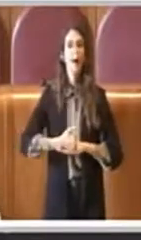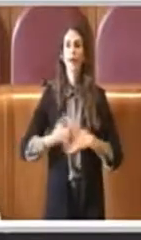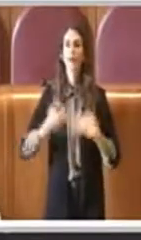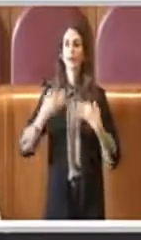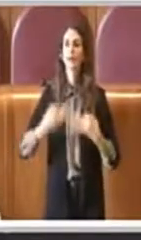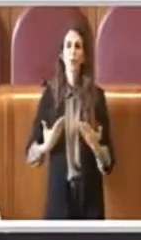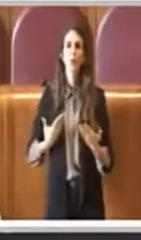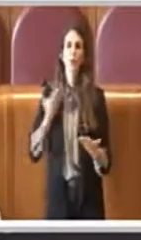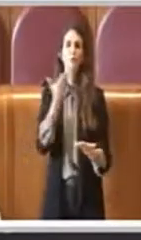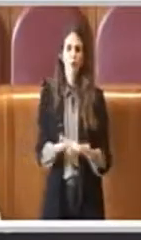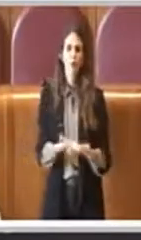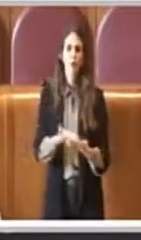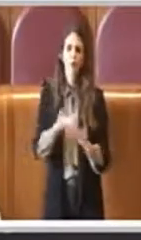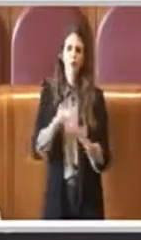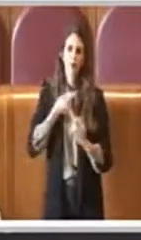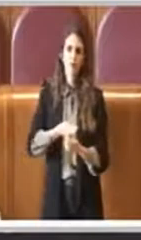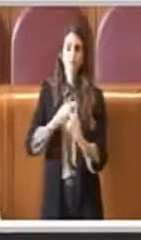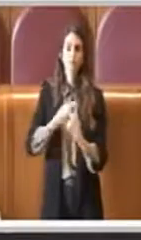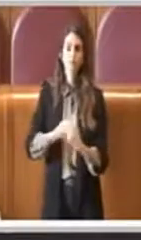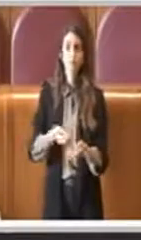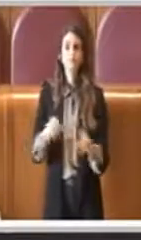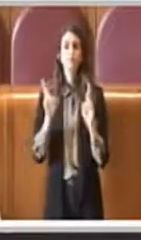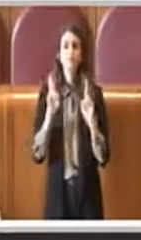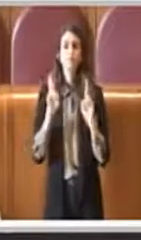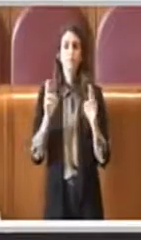queste richieste, sperando ovviamente di trovare